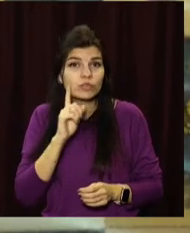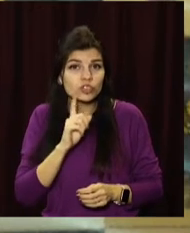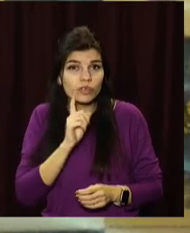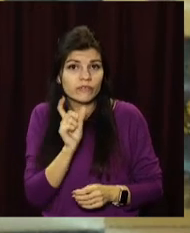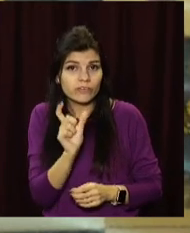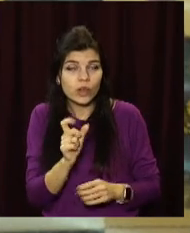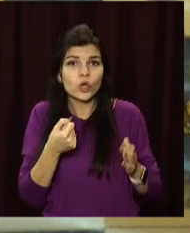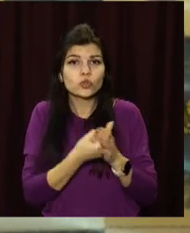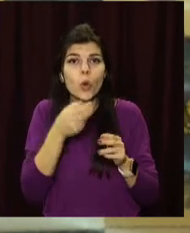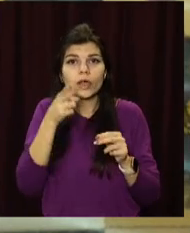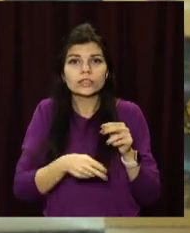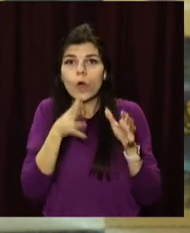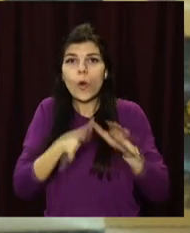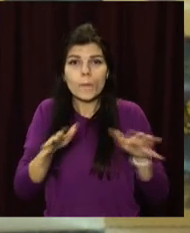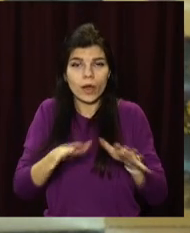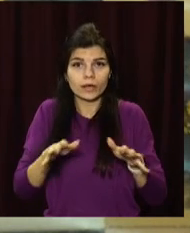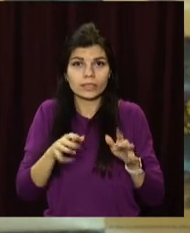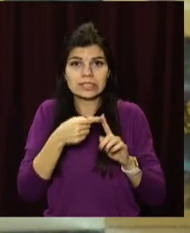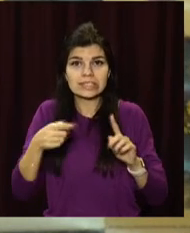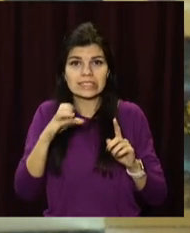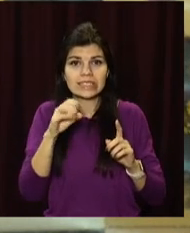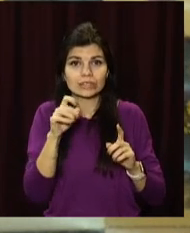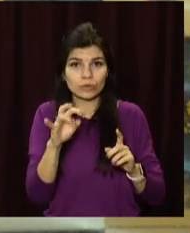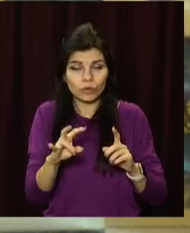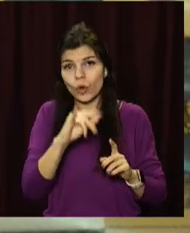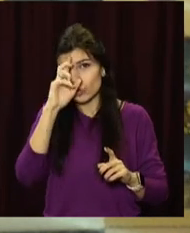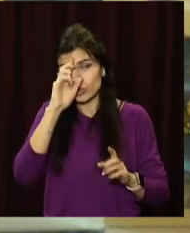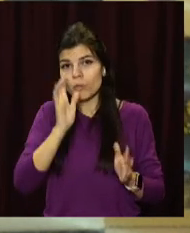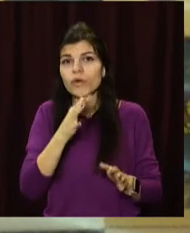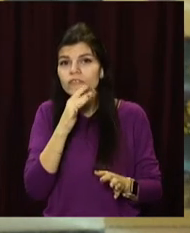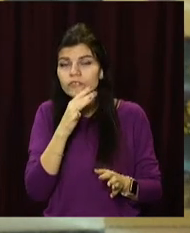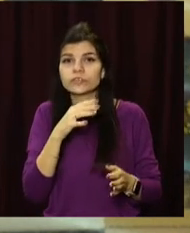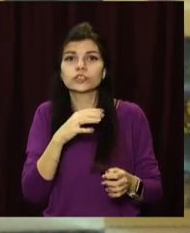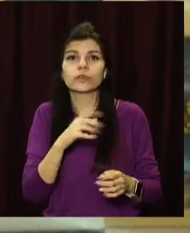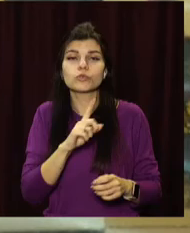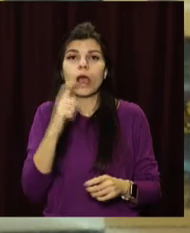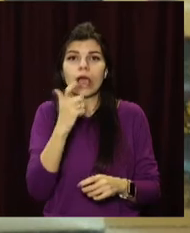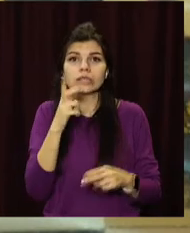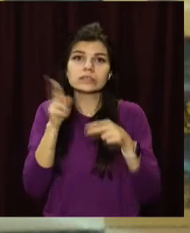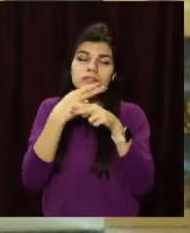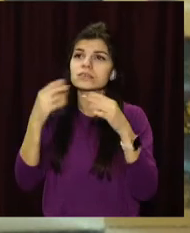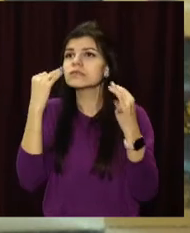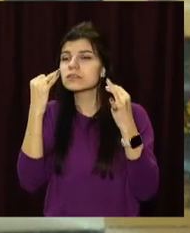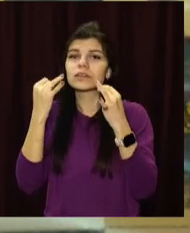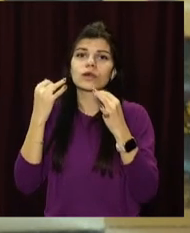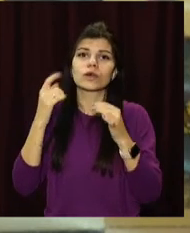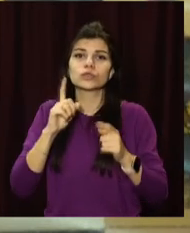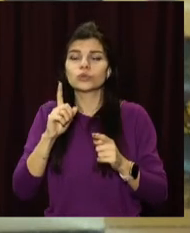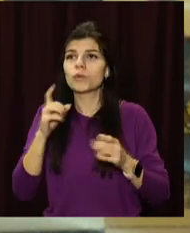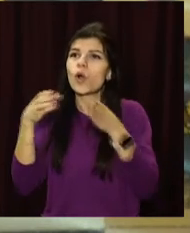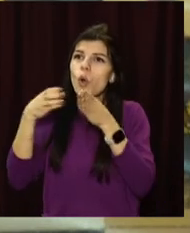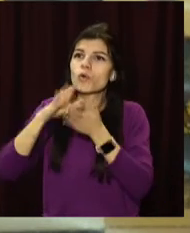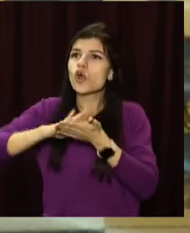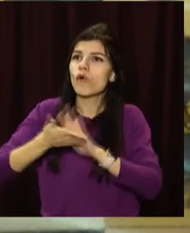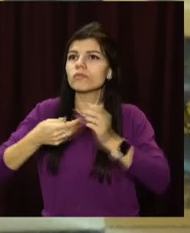до кінця опалювального сезону. У держави буде час, аби врегулювати газовий ринок, подолати монополію деяких